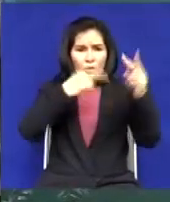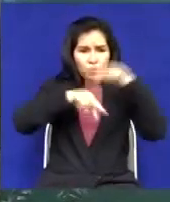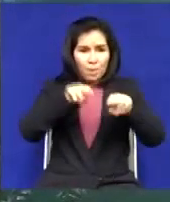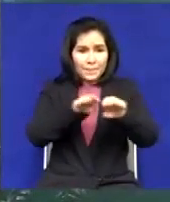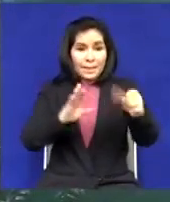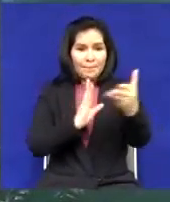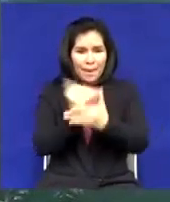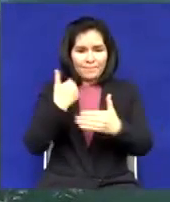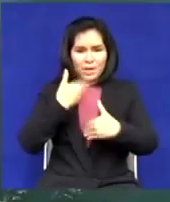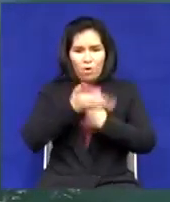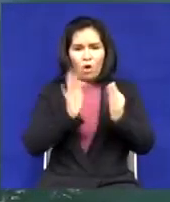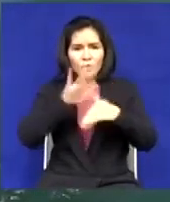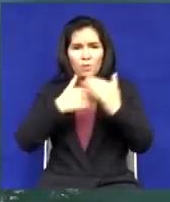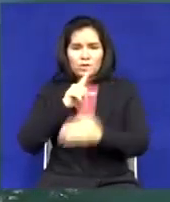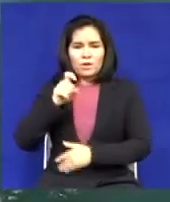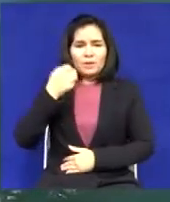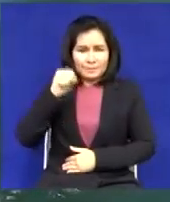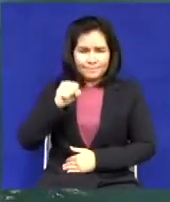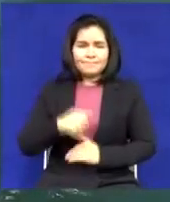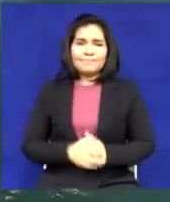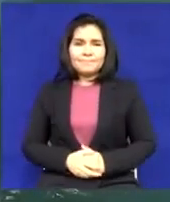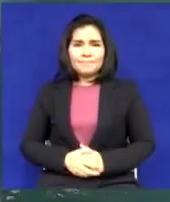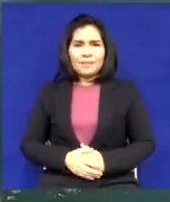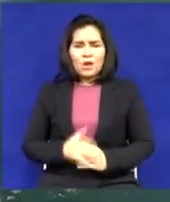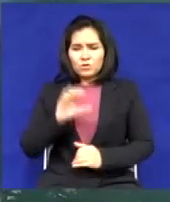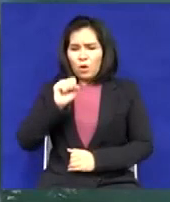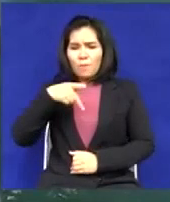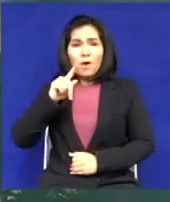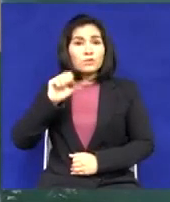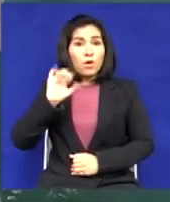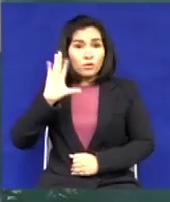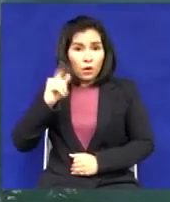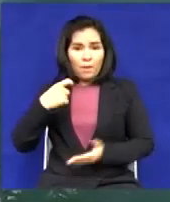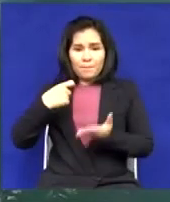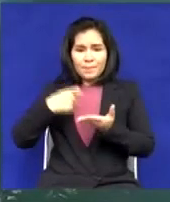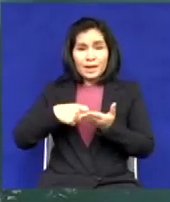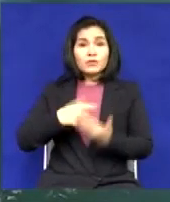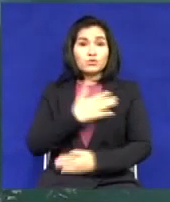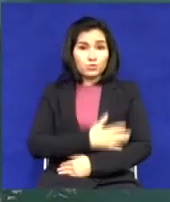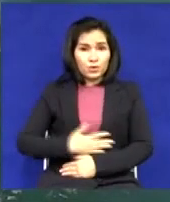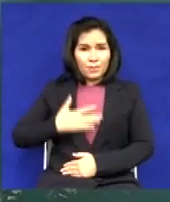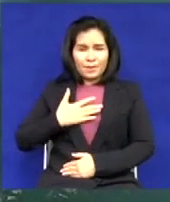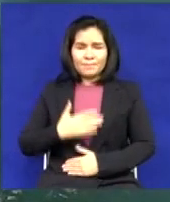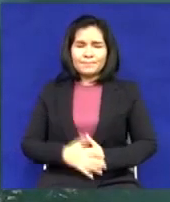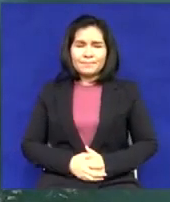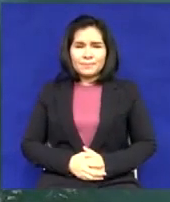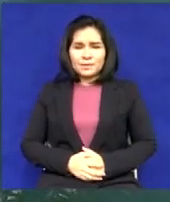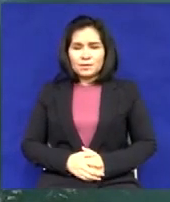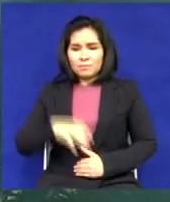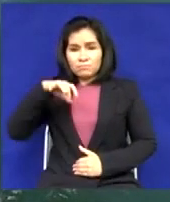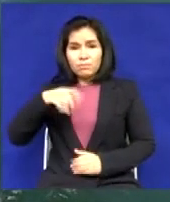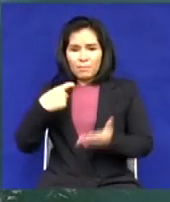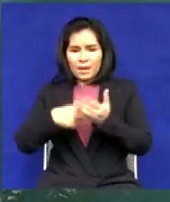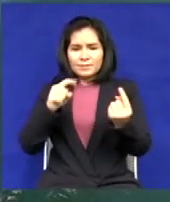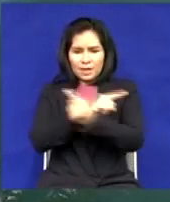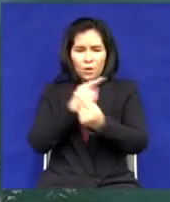นี้ก็เป็นที่น่ายินดีที่ท่านทิพย์ดีสุวรรณชัยได้พูดถึงว่าสปสช.สำนักงานหลักประกันสุขภาพทั่วหน้าแล้วก็สำนักงานประกันสังคมส